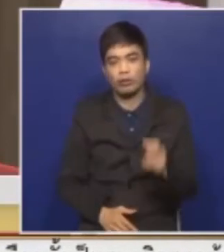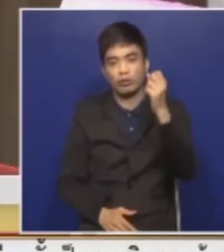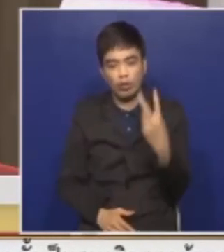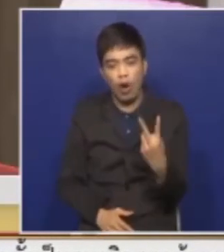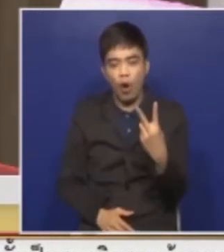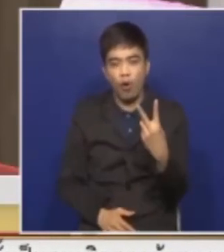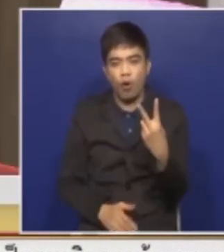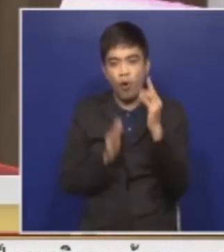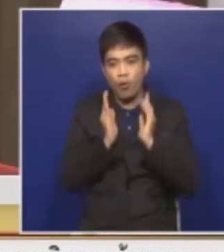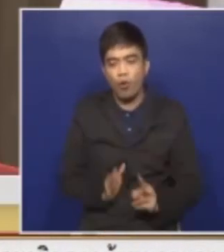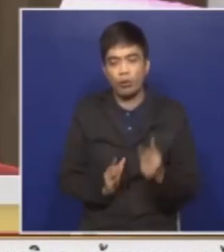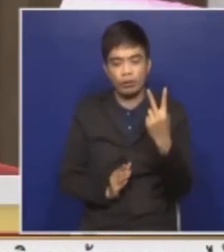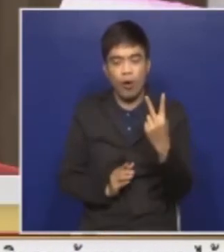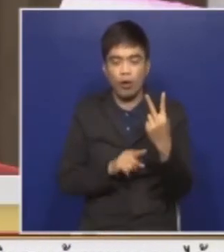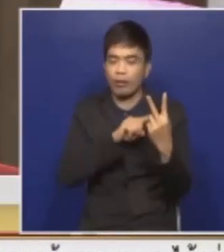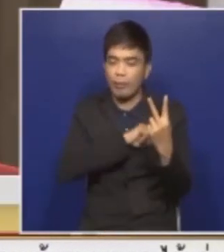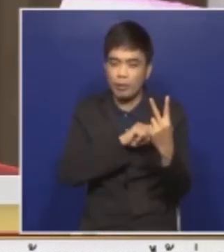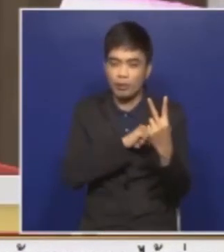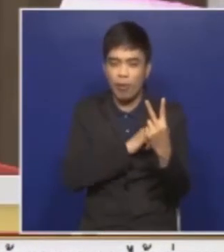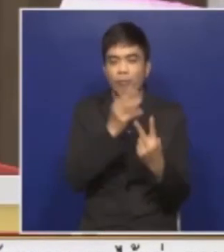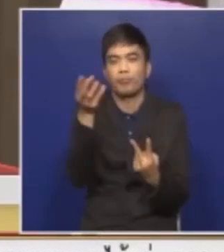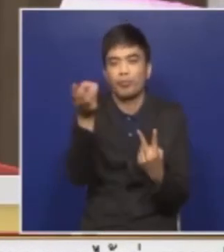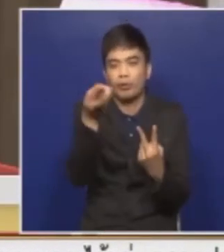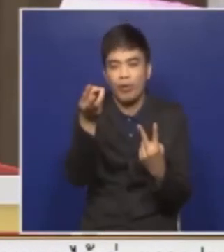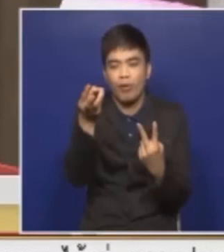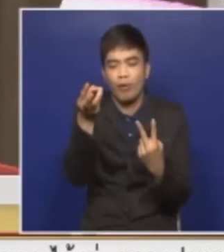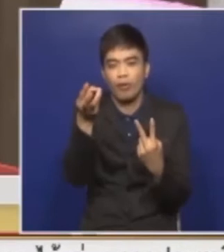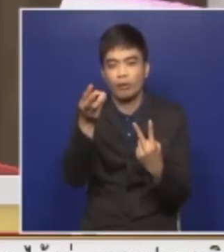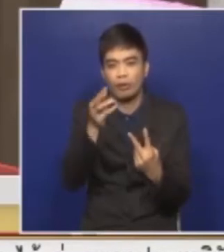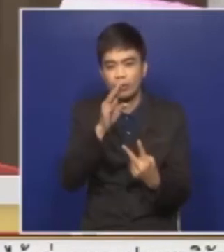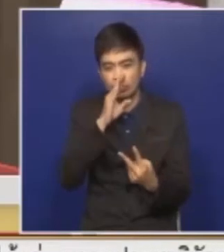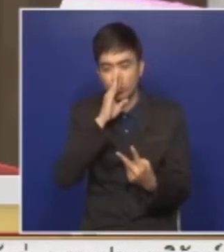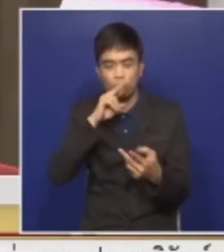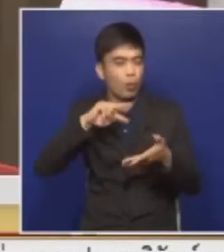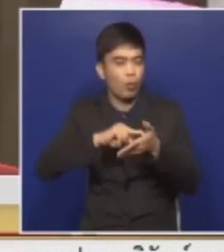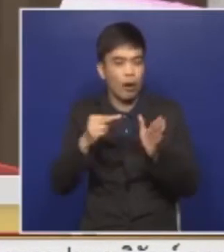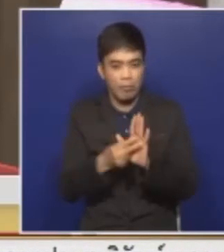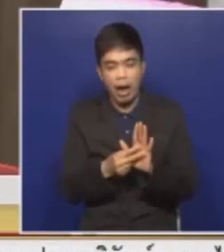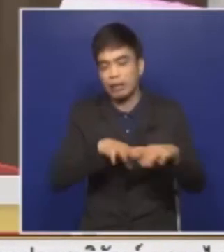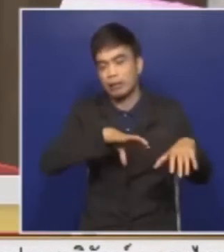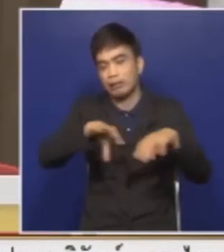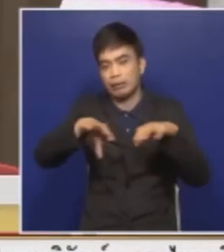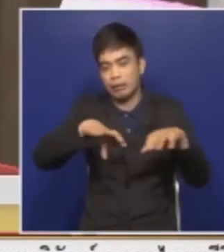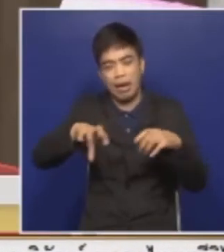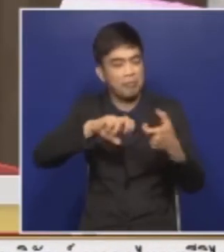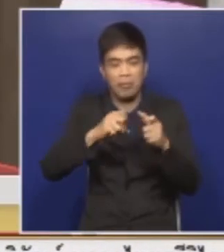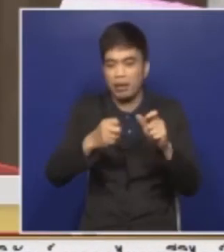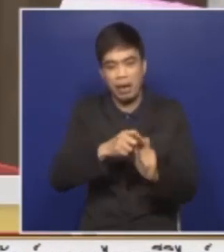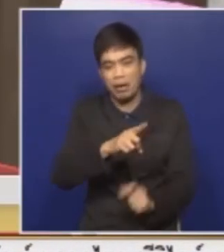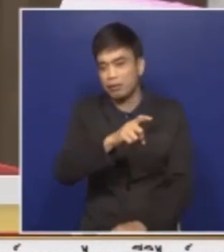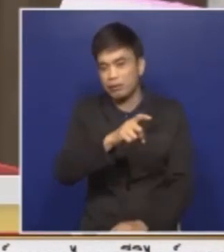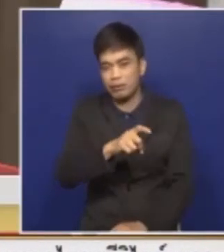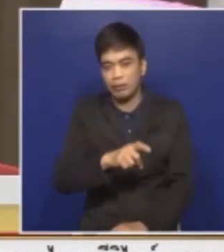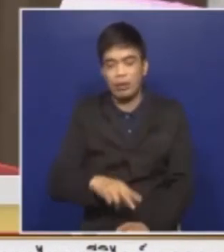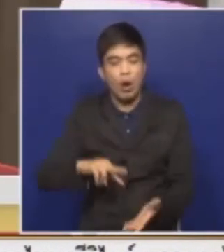ยก็เลยออกมาว่าทำนองว่าการบริหารกิจการนี้มีปัญหามากที่มีปัญหามากเพราะมี